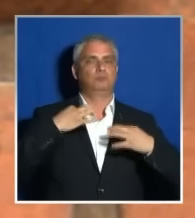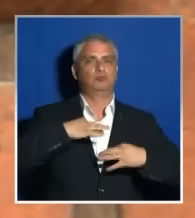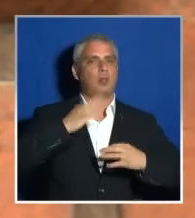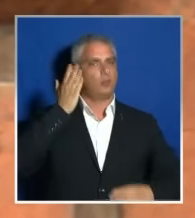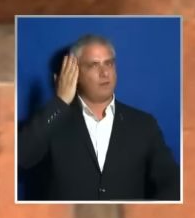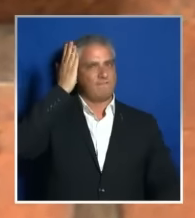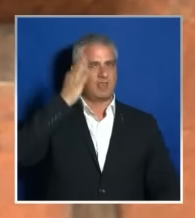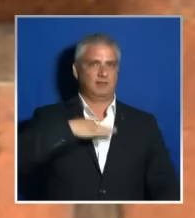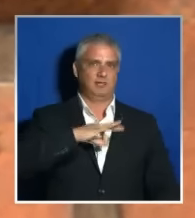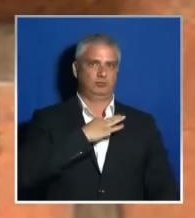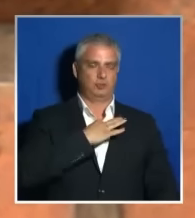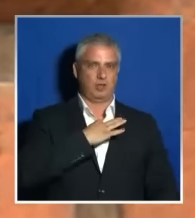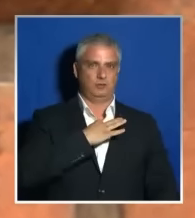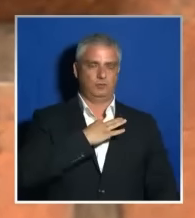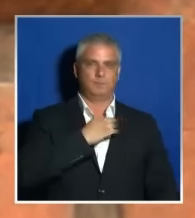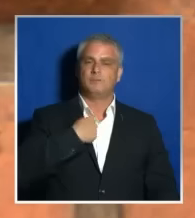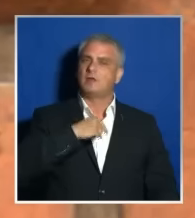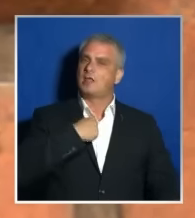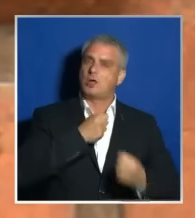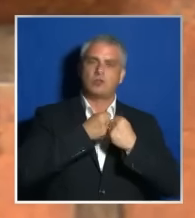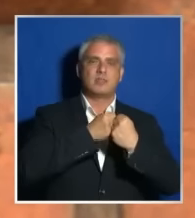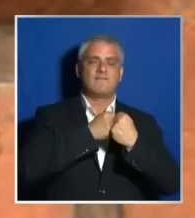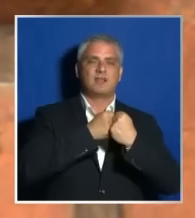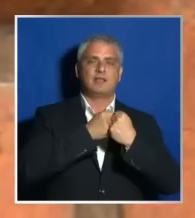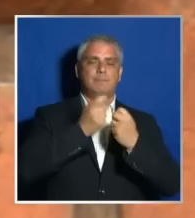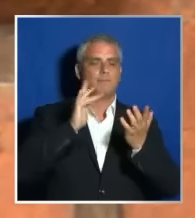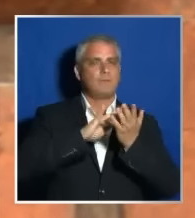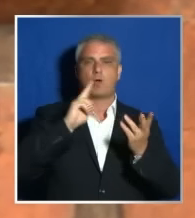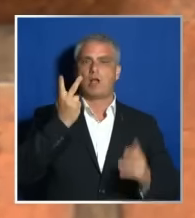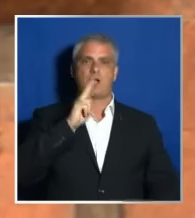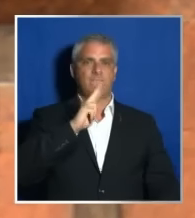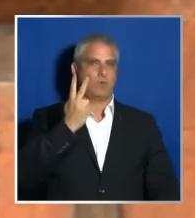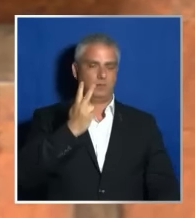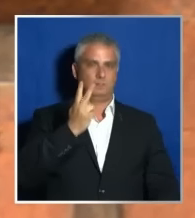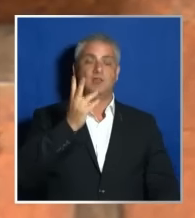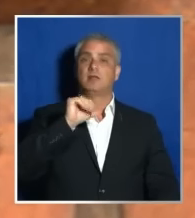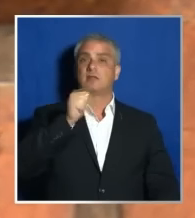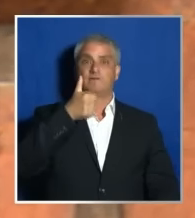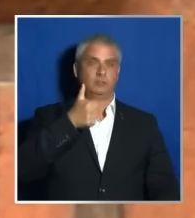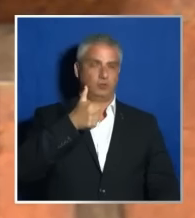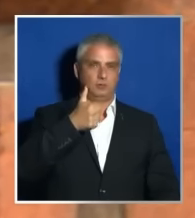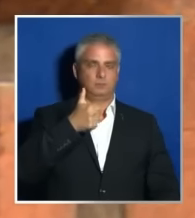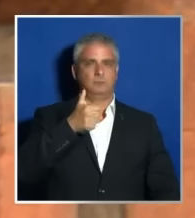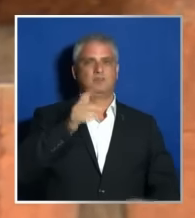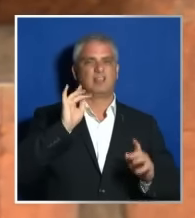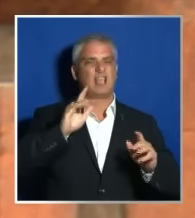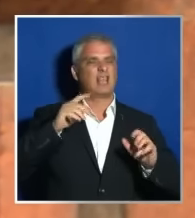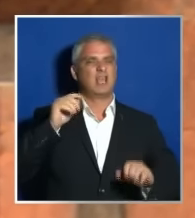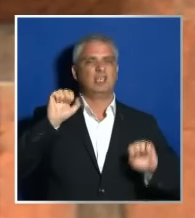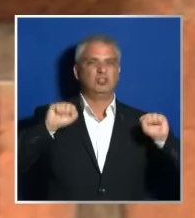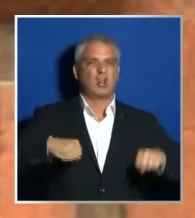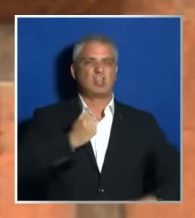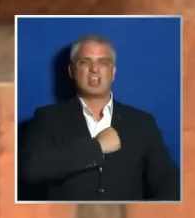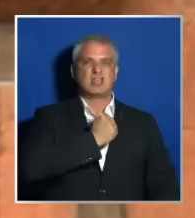ואת עתידנו. אנו נאבקים בחזית כפולה, ראשית במשטר הקנאי